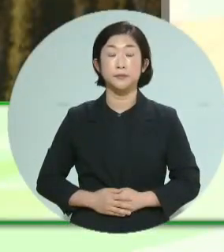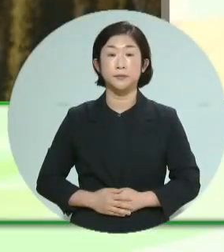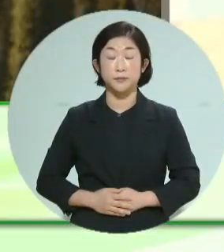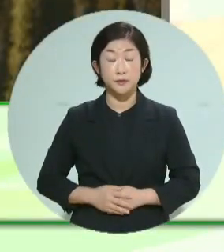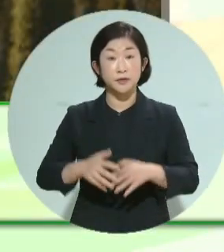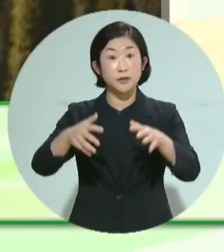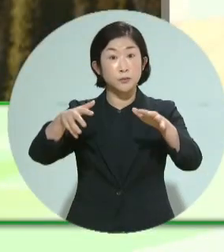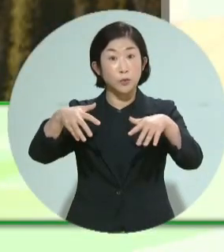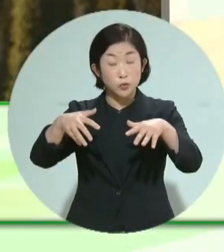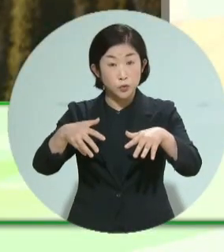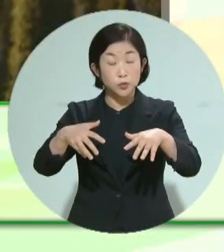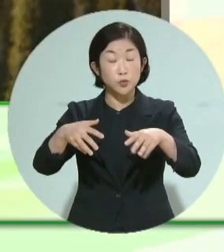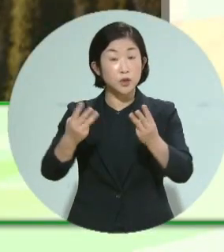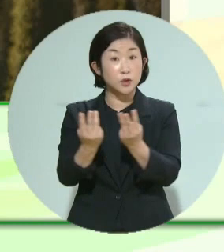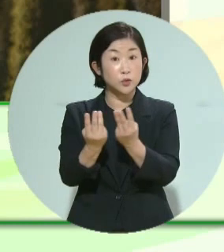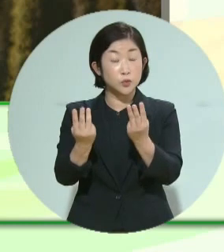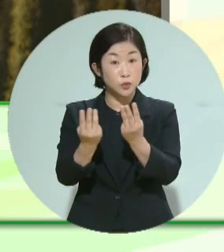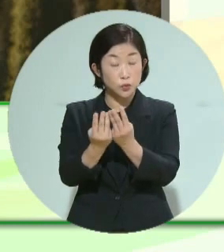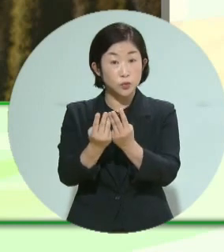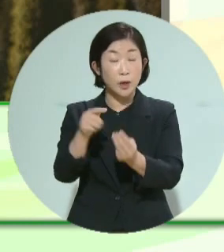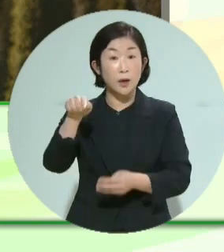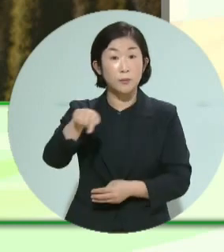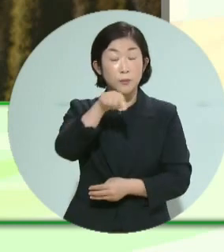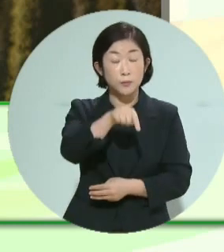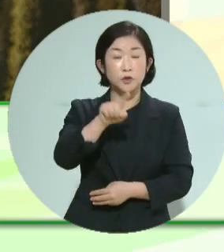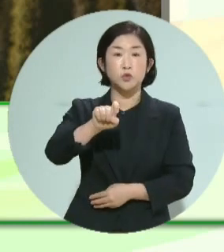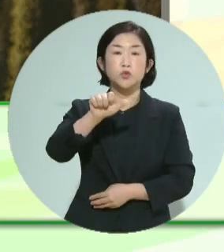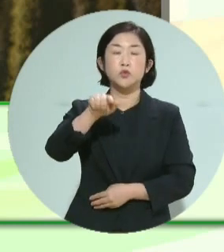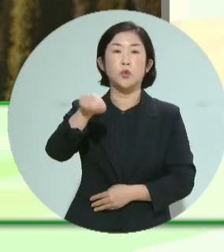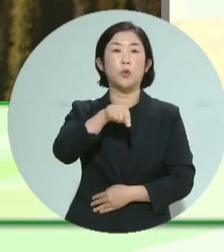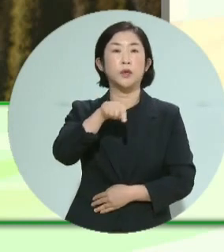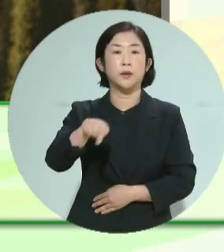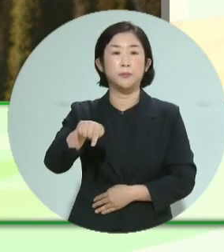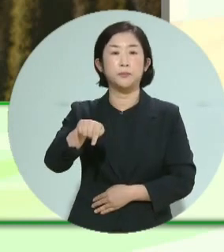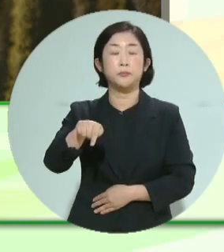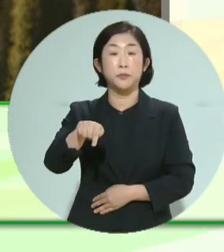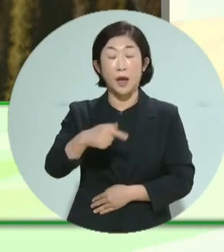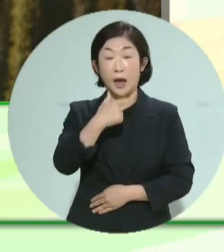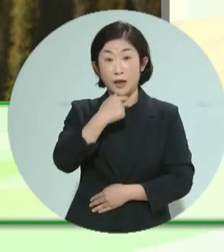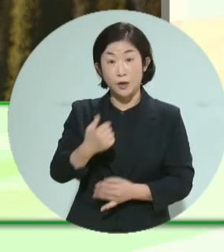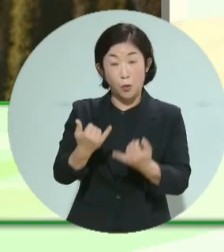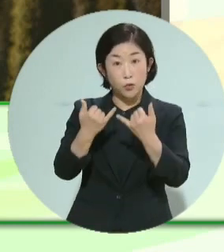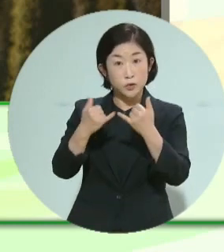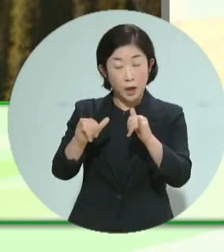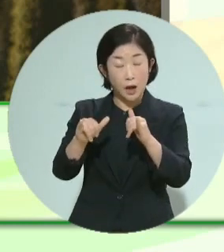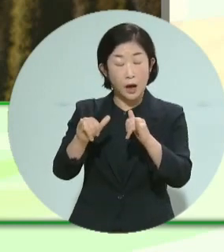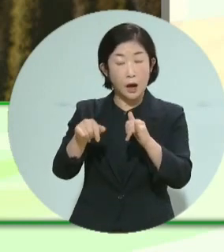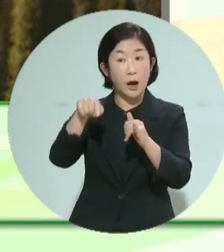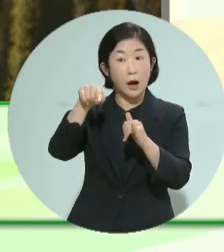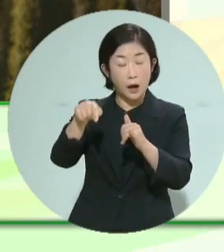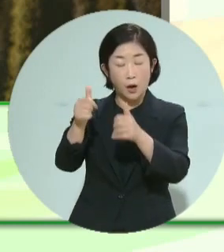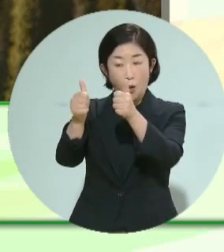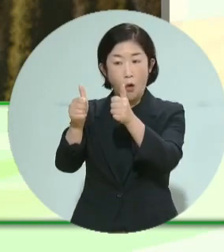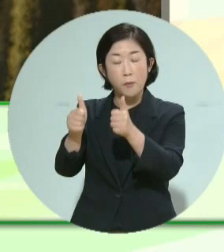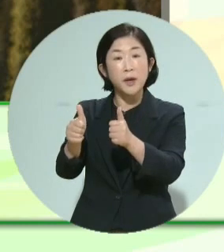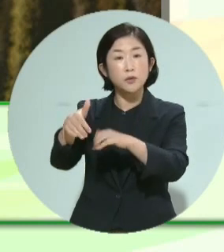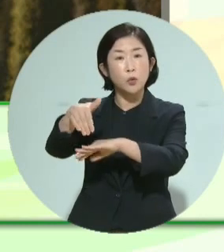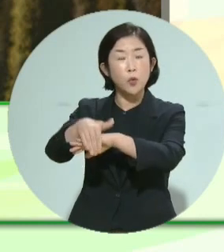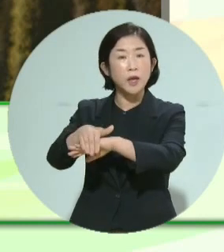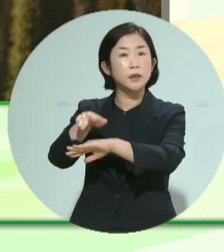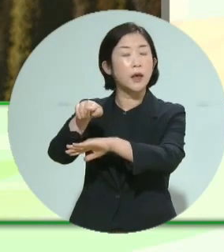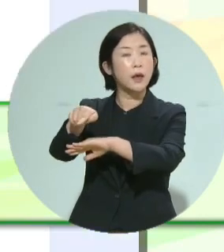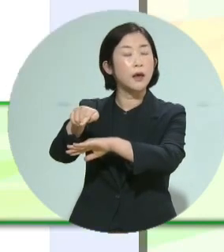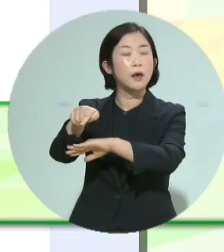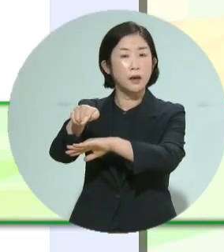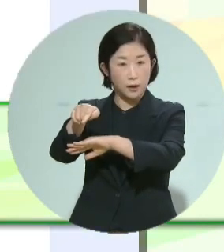募集人数はそれぞれ15人程度です。参加を希望する人は上野動物園のホームページにある